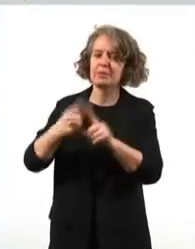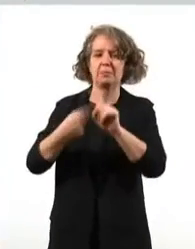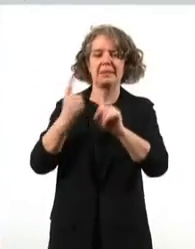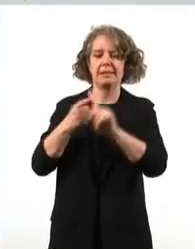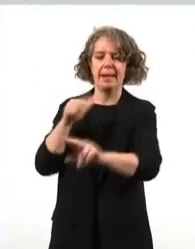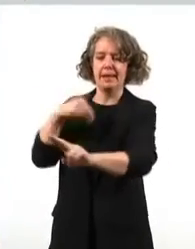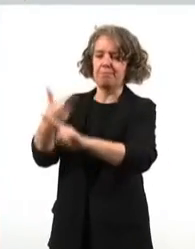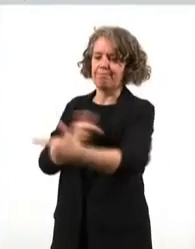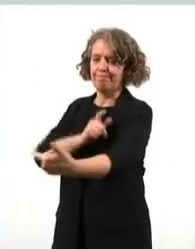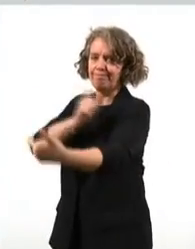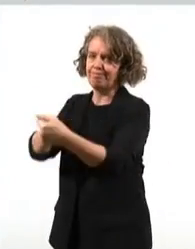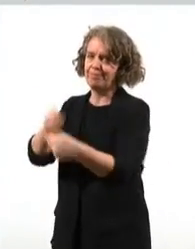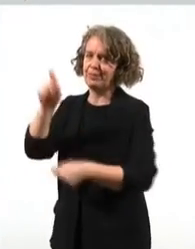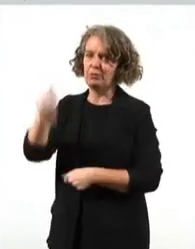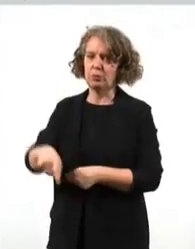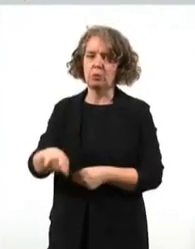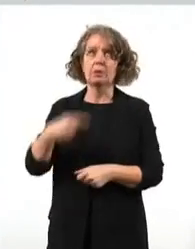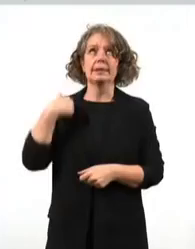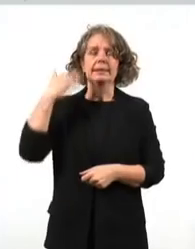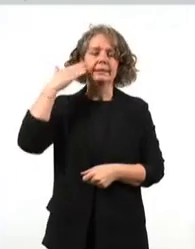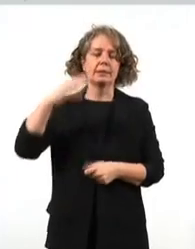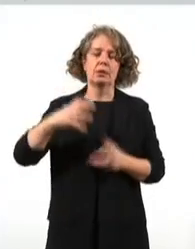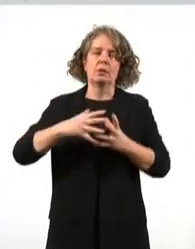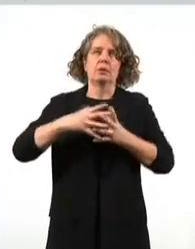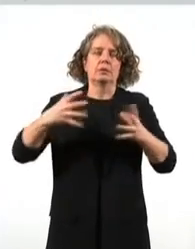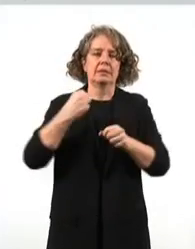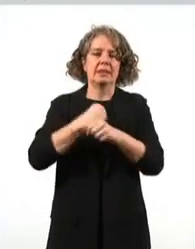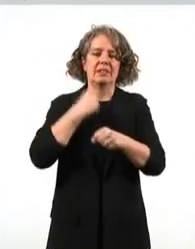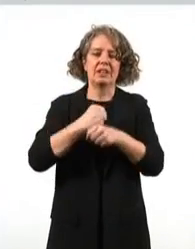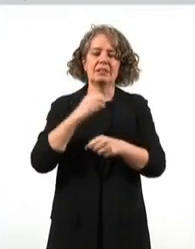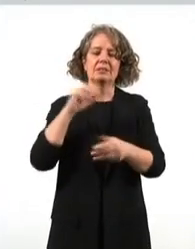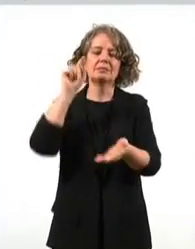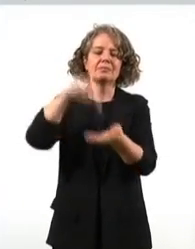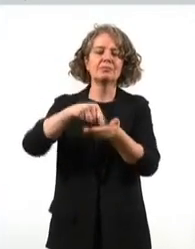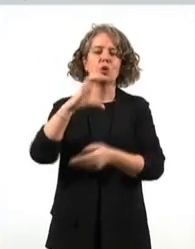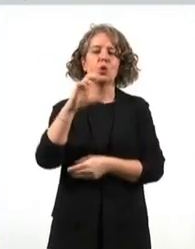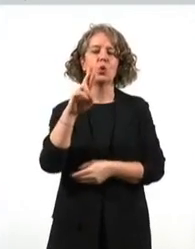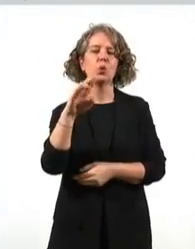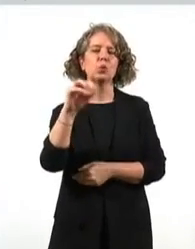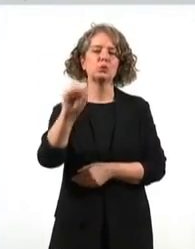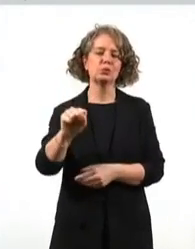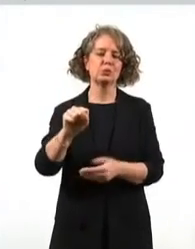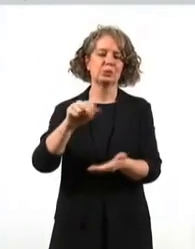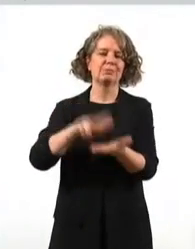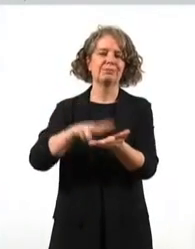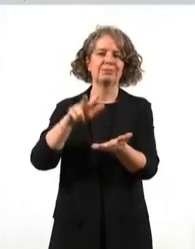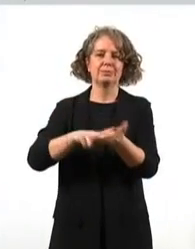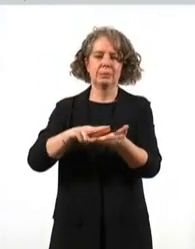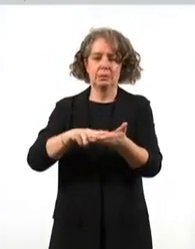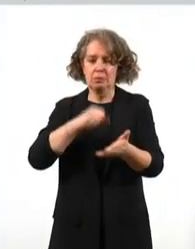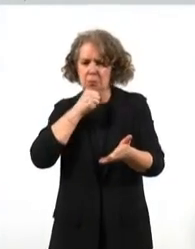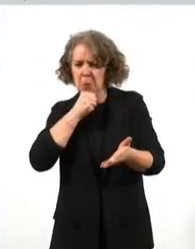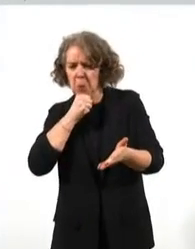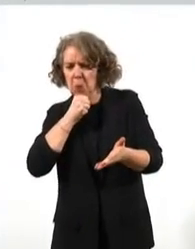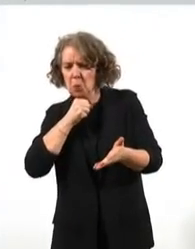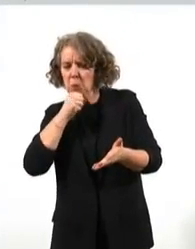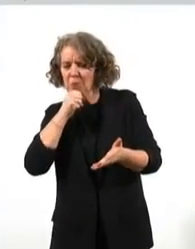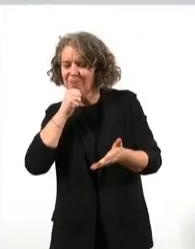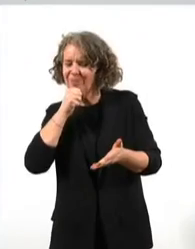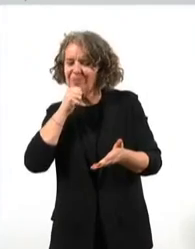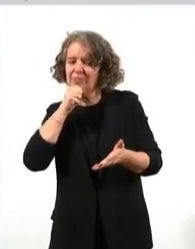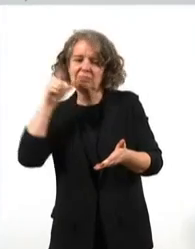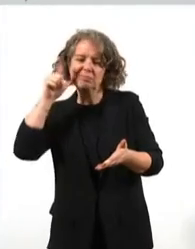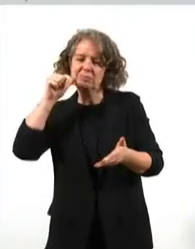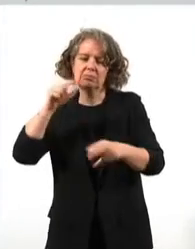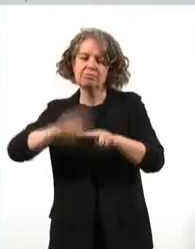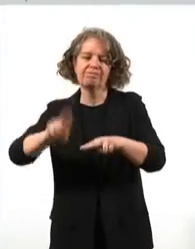notamment un gros chantier sur la réhabilitation des logements CROUS. C'est un sujet qui a été laissé sans doute de côté trop longtemps, mais il